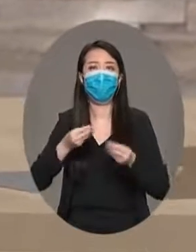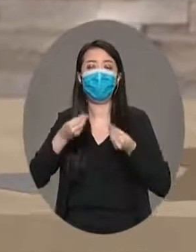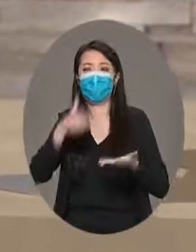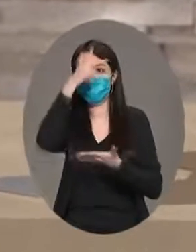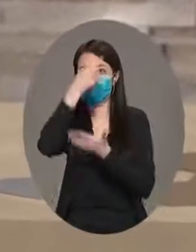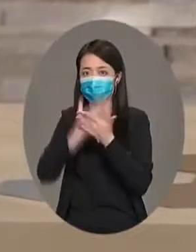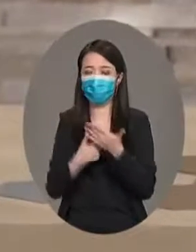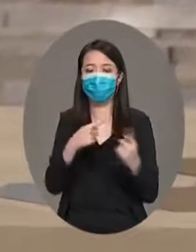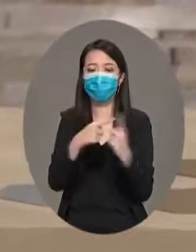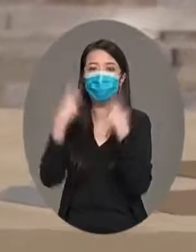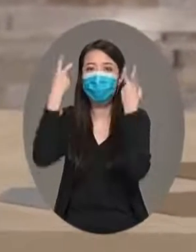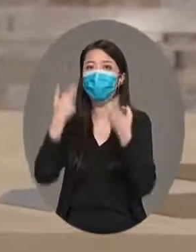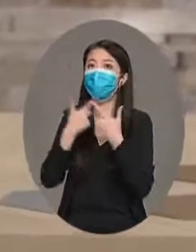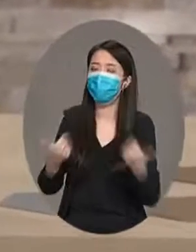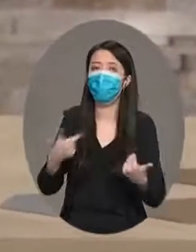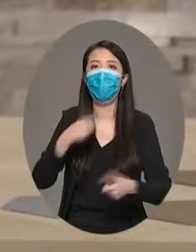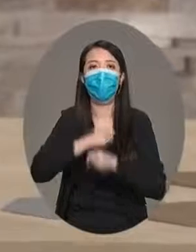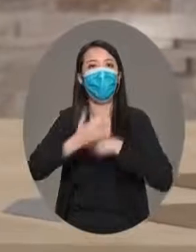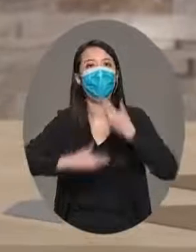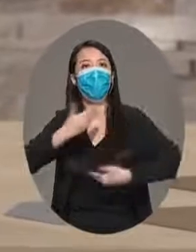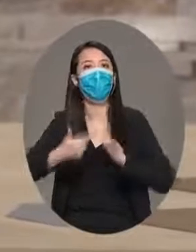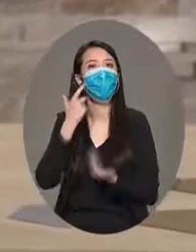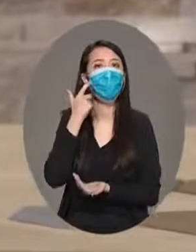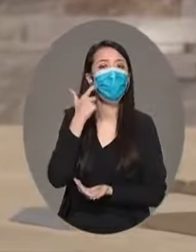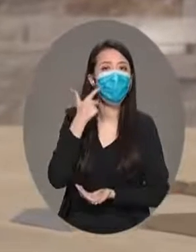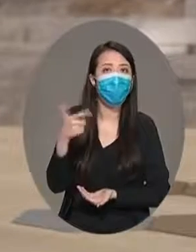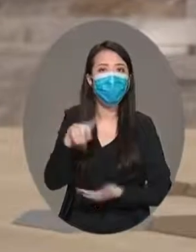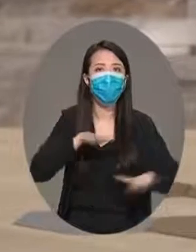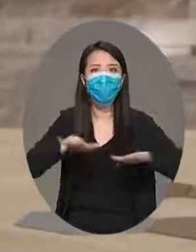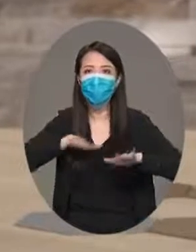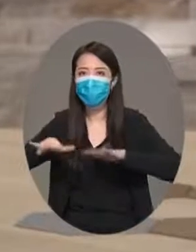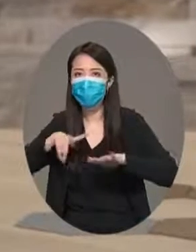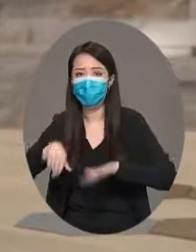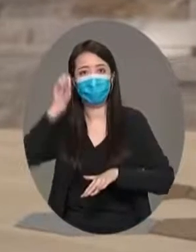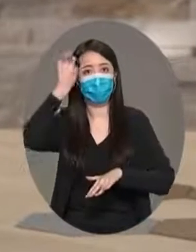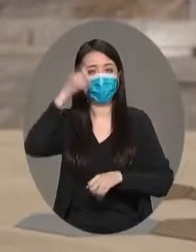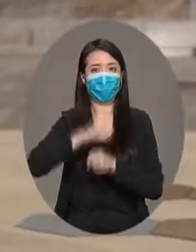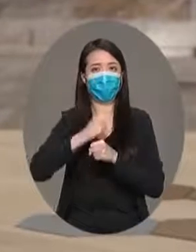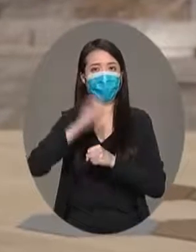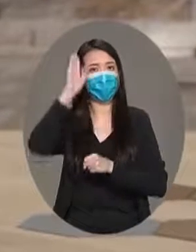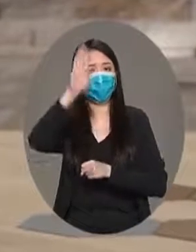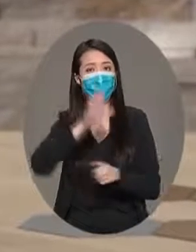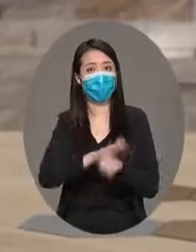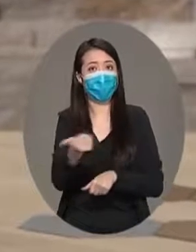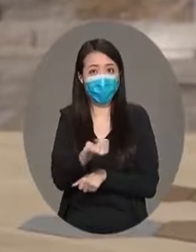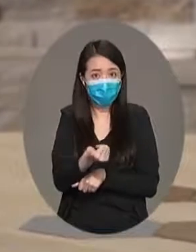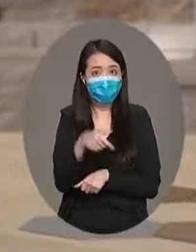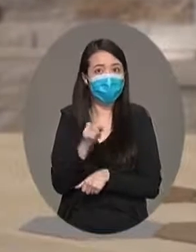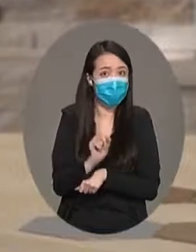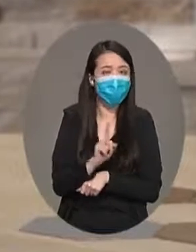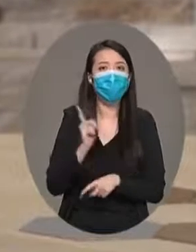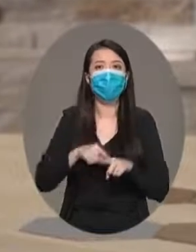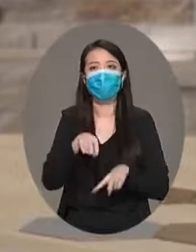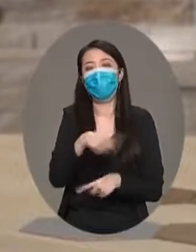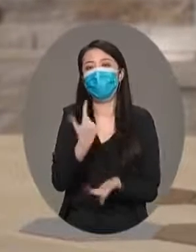合民情民心，運作的時候有效率，處理當中的矛盾，提出最有效的中長遠目標和政